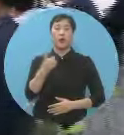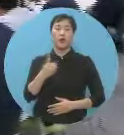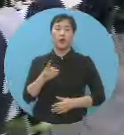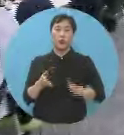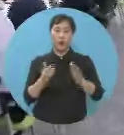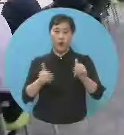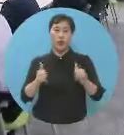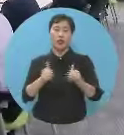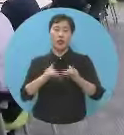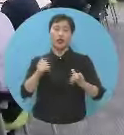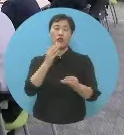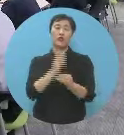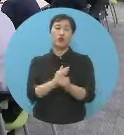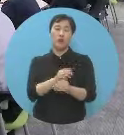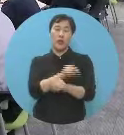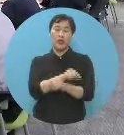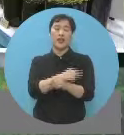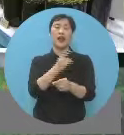펼치겠다고 강조했습니다.